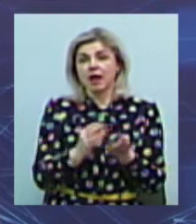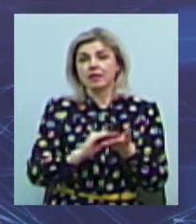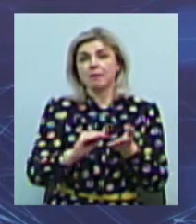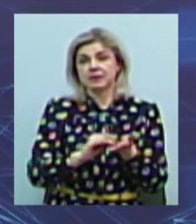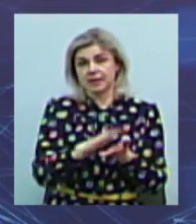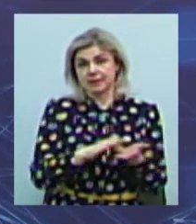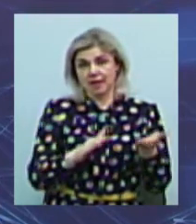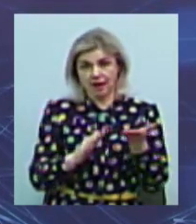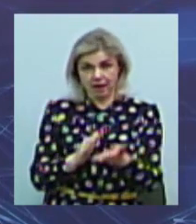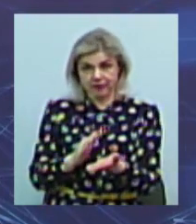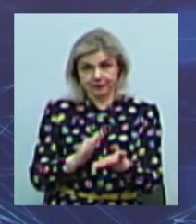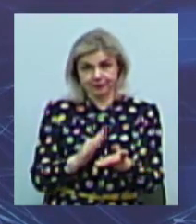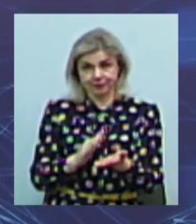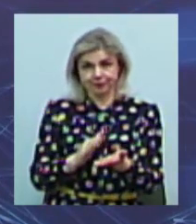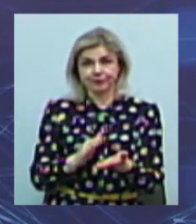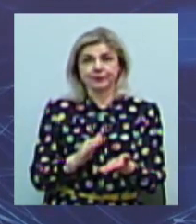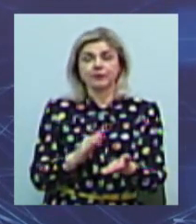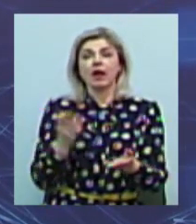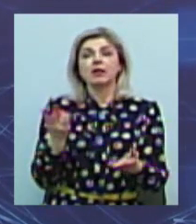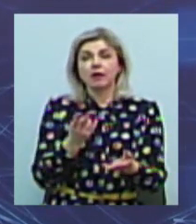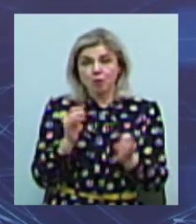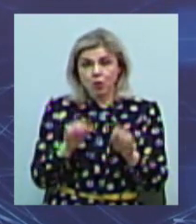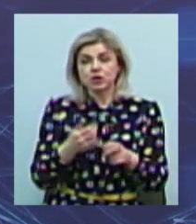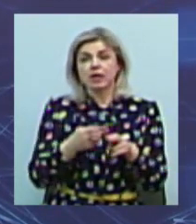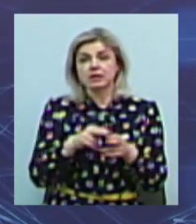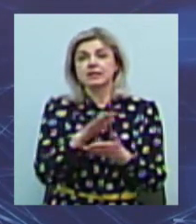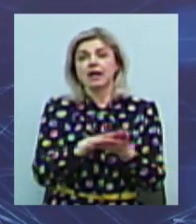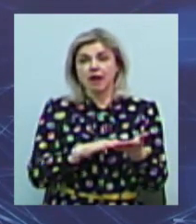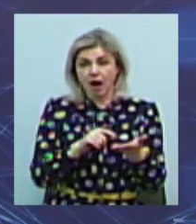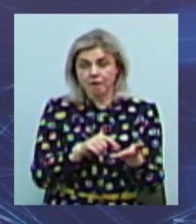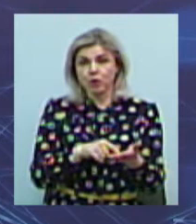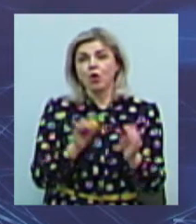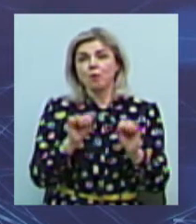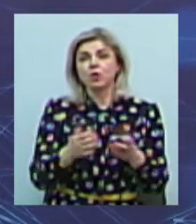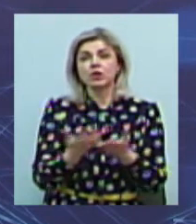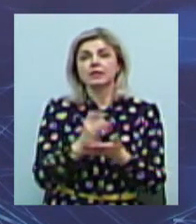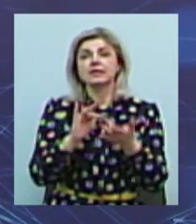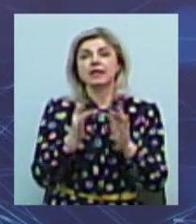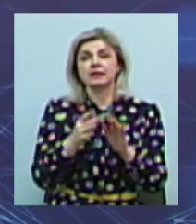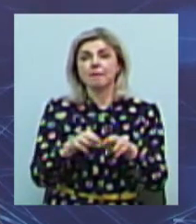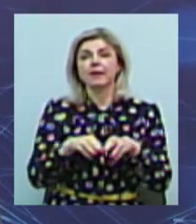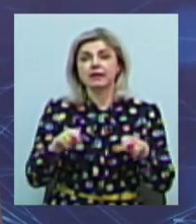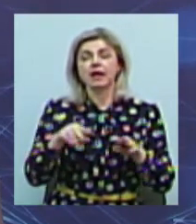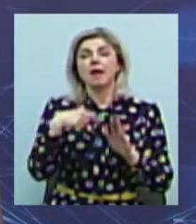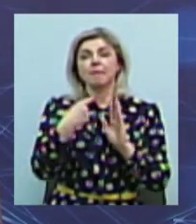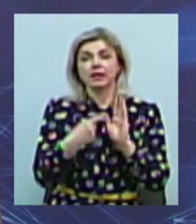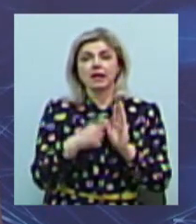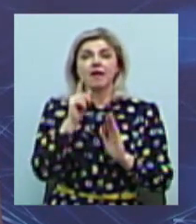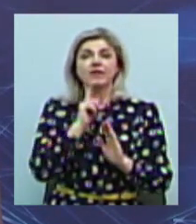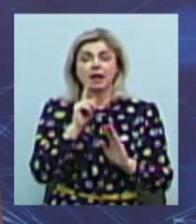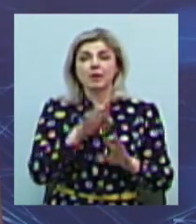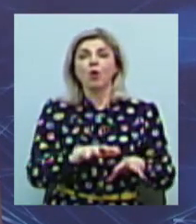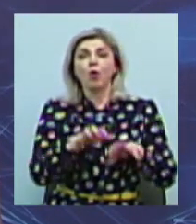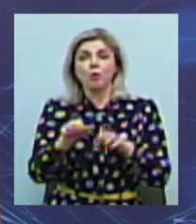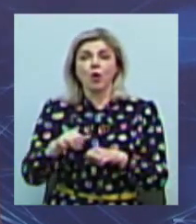заяву. Цю заяву можна знайти на сайті Міністерства з питань тимчасово окупованих